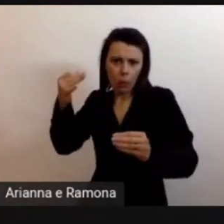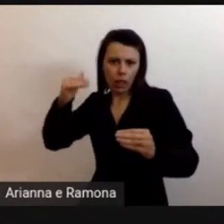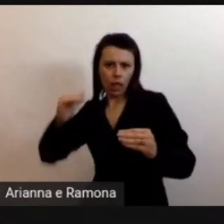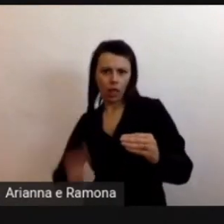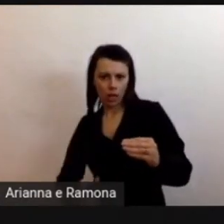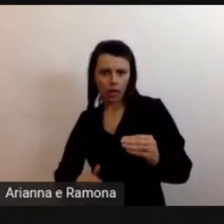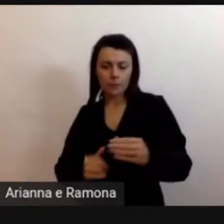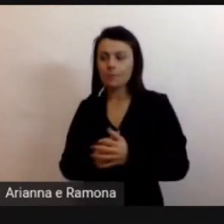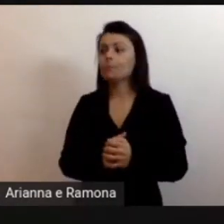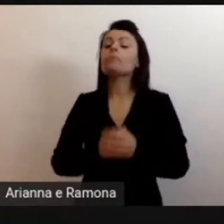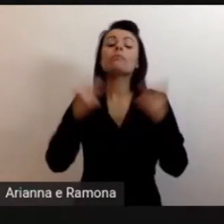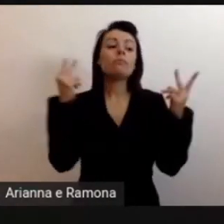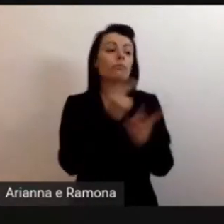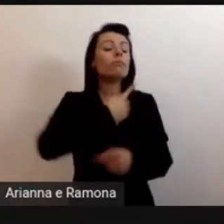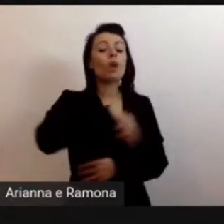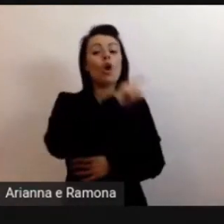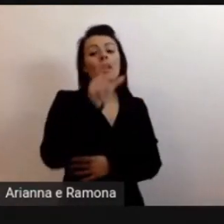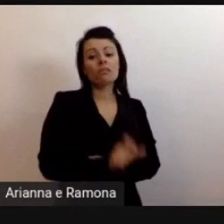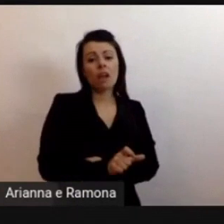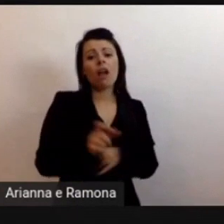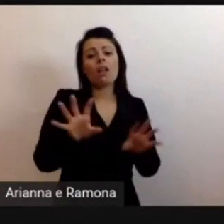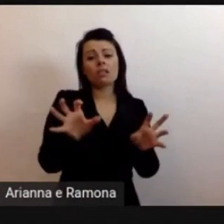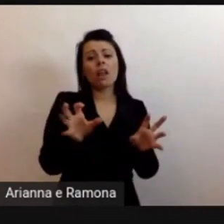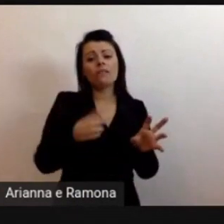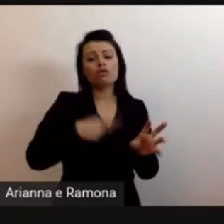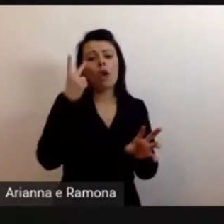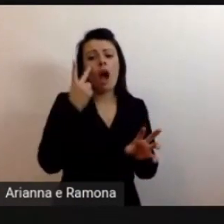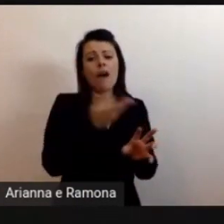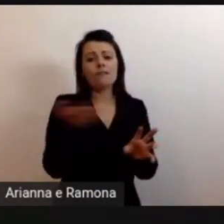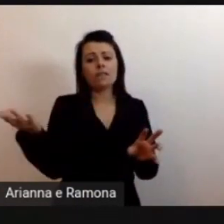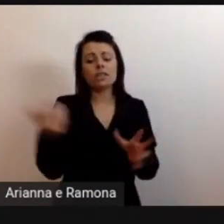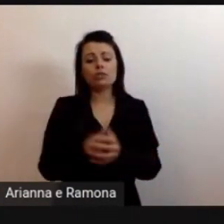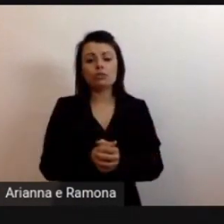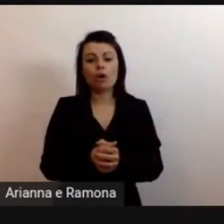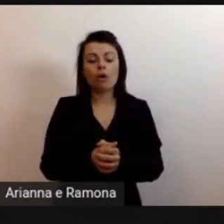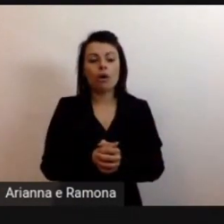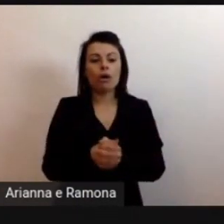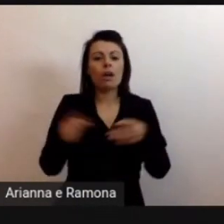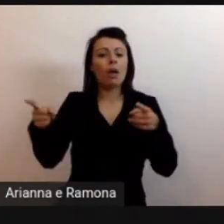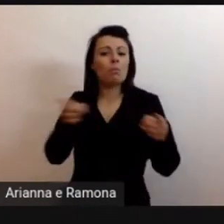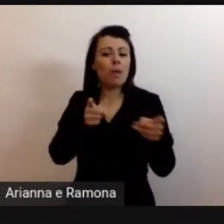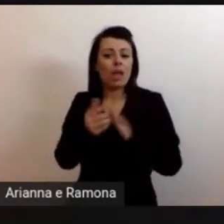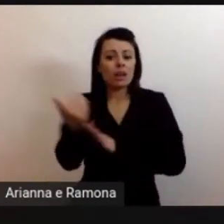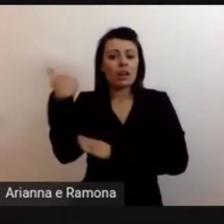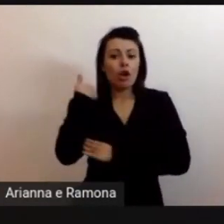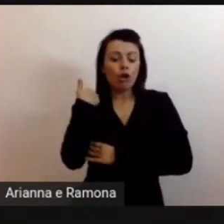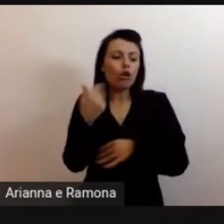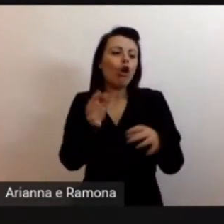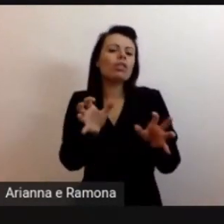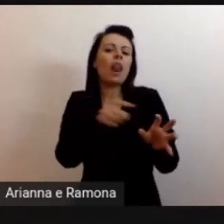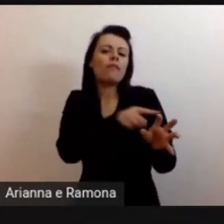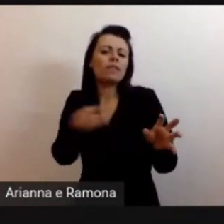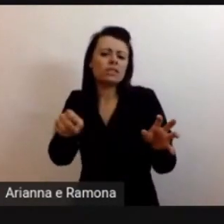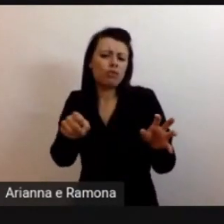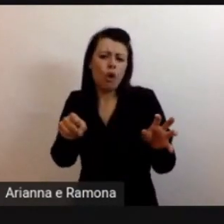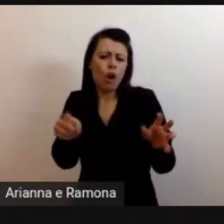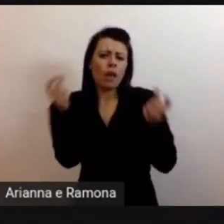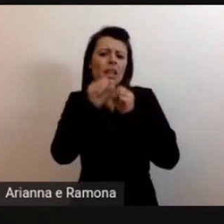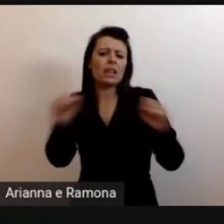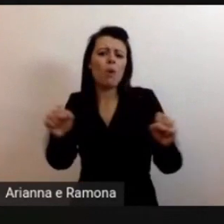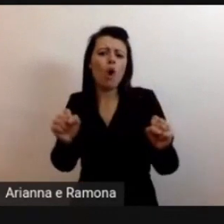con la vicenda della televisione che lesione è stata per un certo periodo in mano primo perché